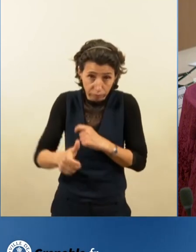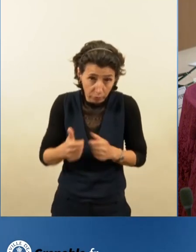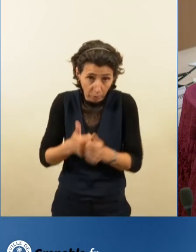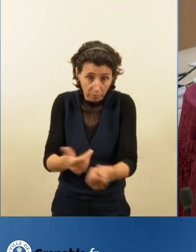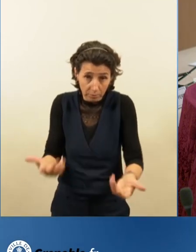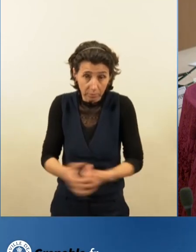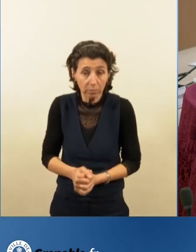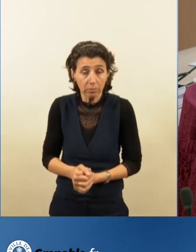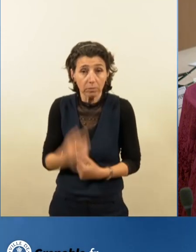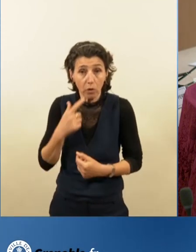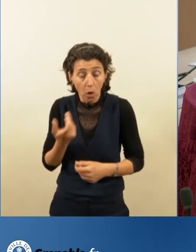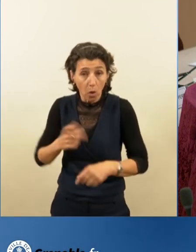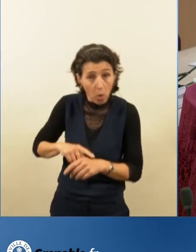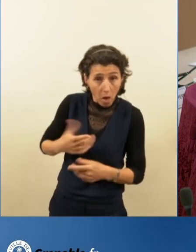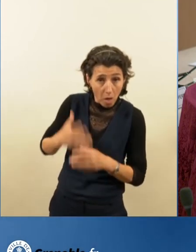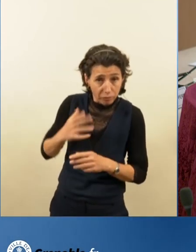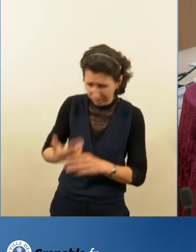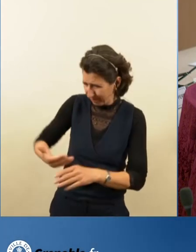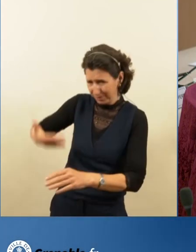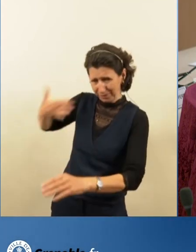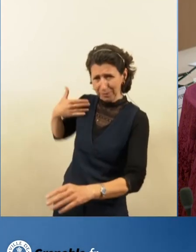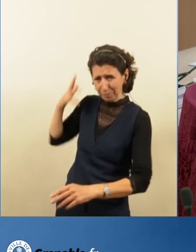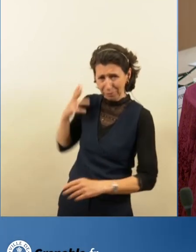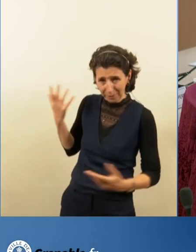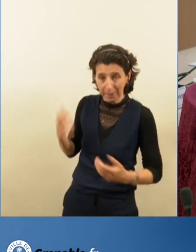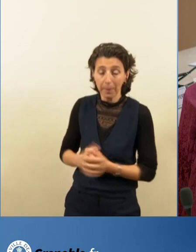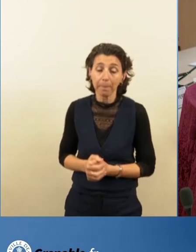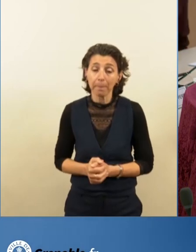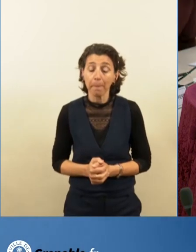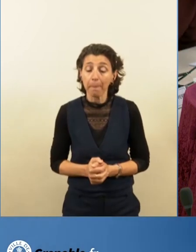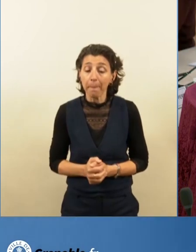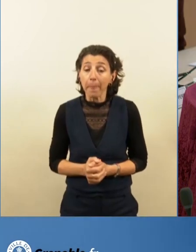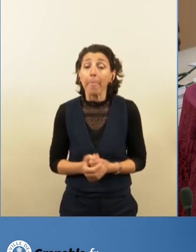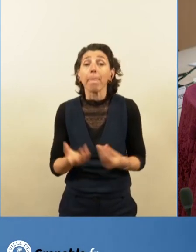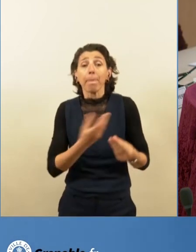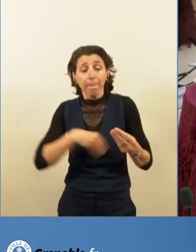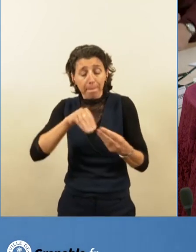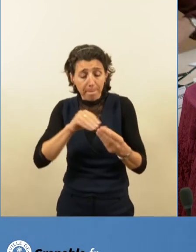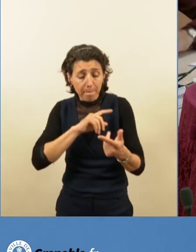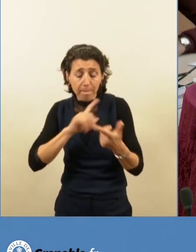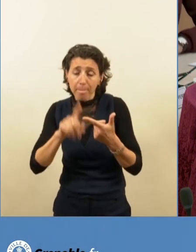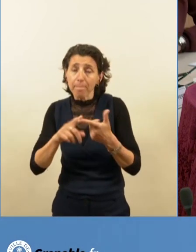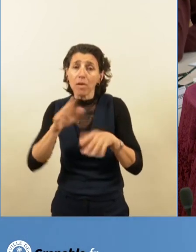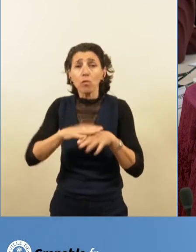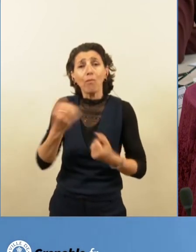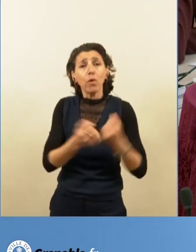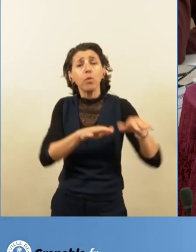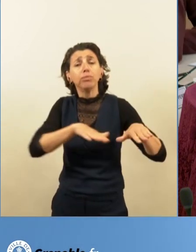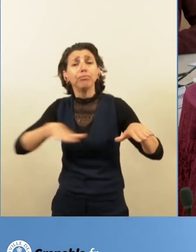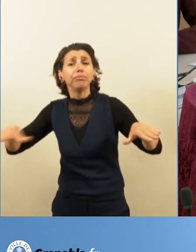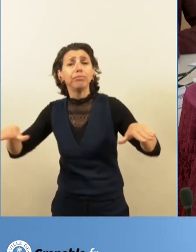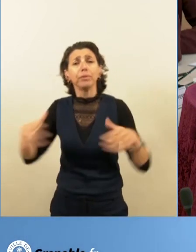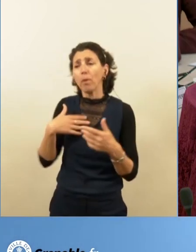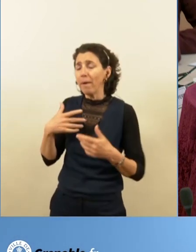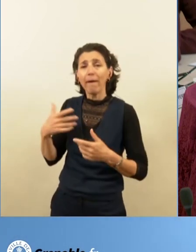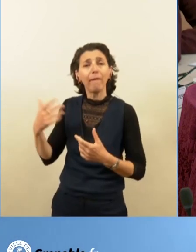a commencé bien avant y compris pour le parc de véhicule vous citez le l'acquisition de véhicules à faible émission